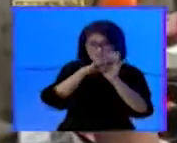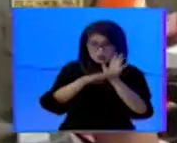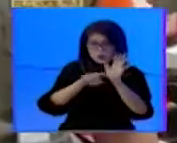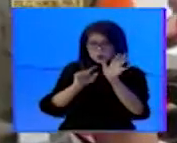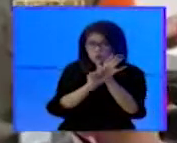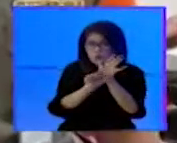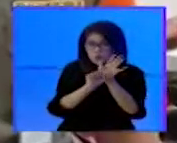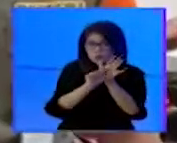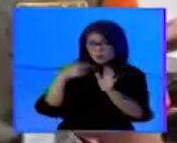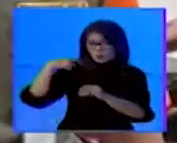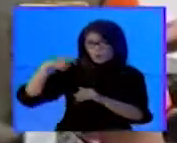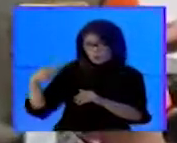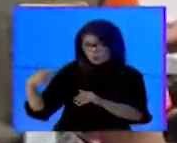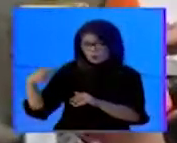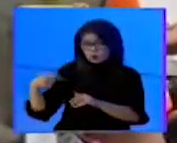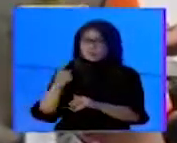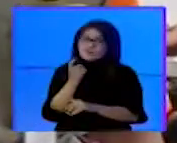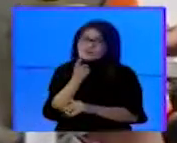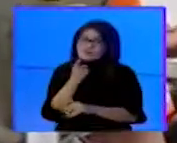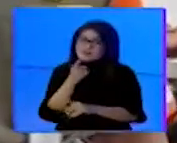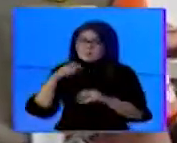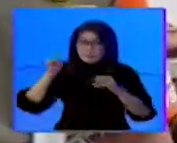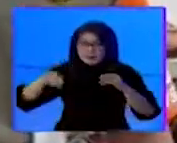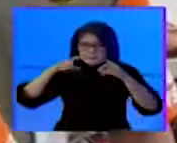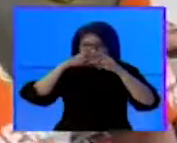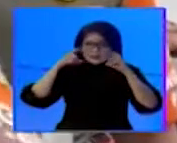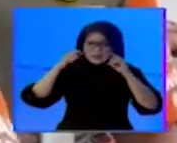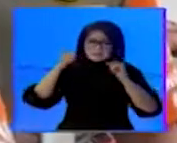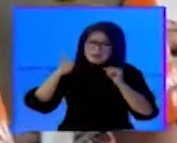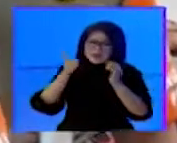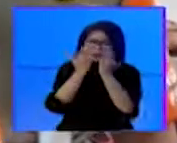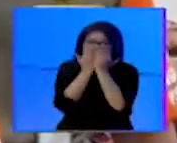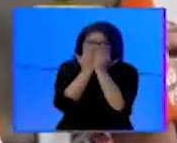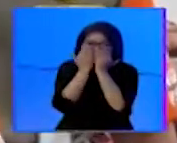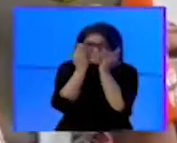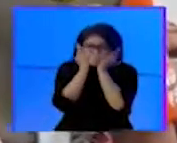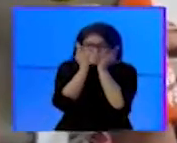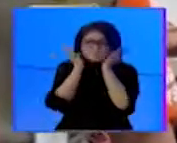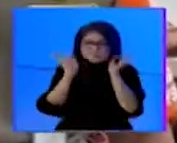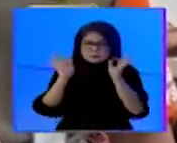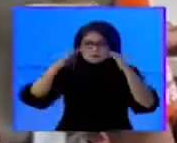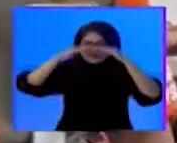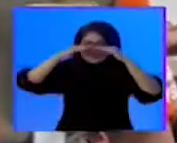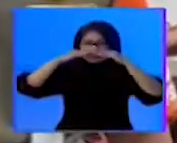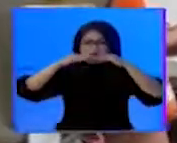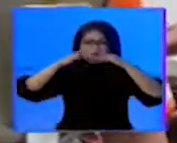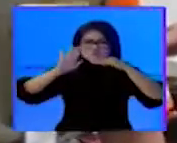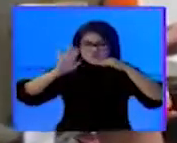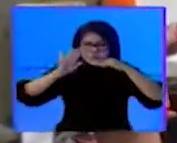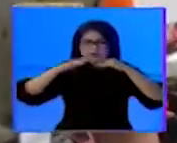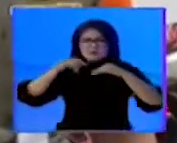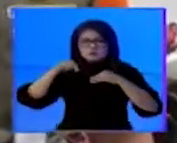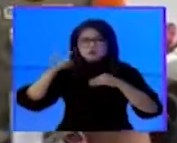secara benar dan baik, menutup hidung dan mulut. Jadi kalau penggunaan masker cuma separuh, mereka secara